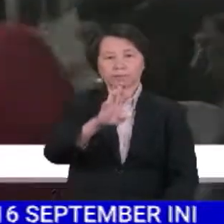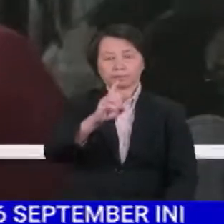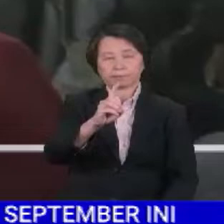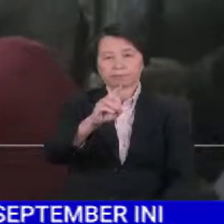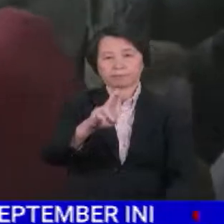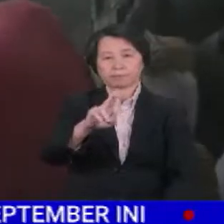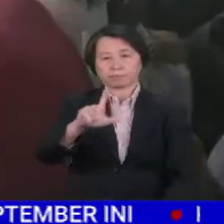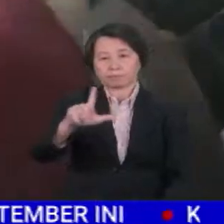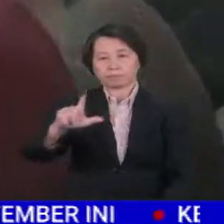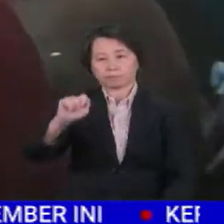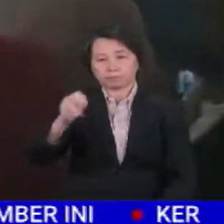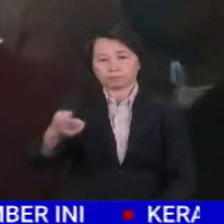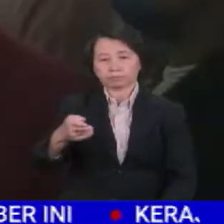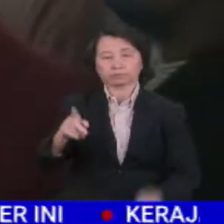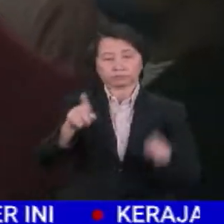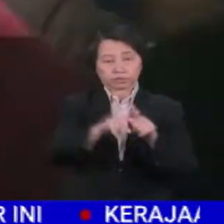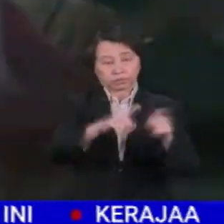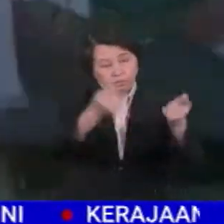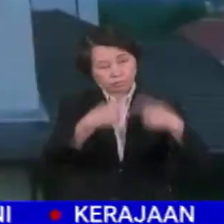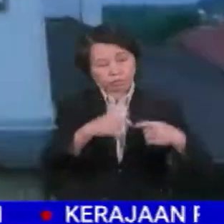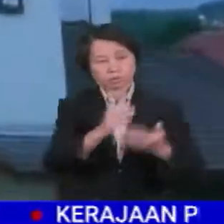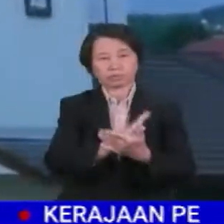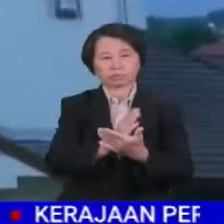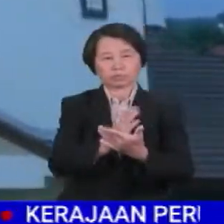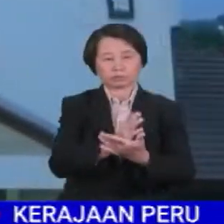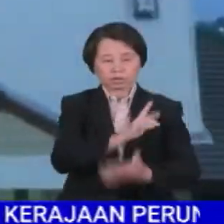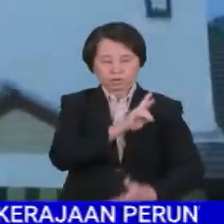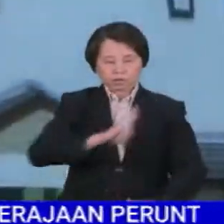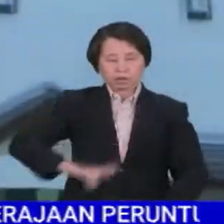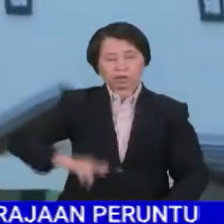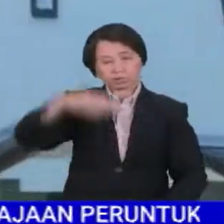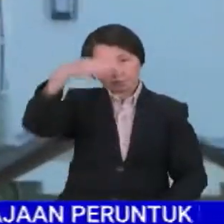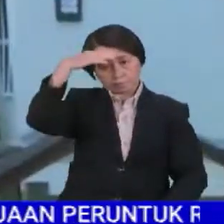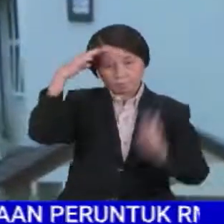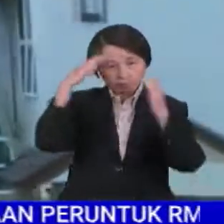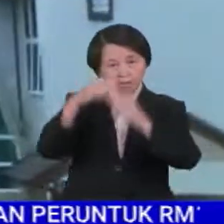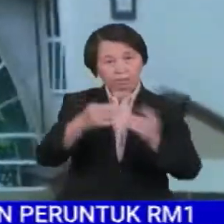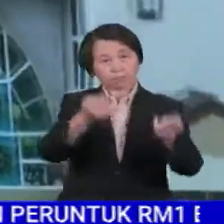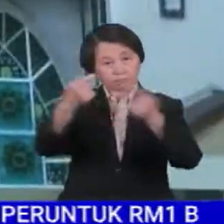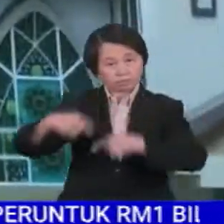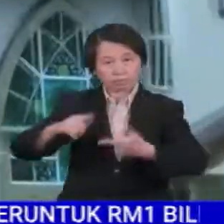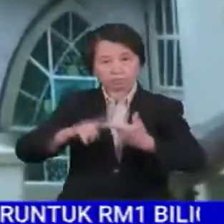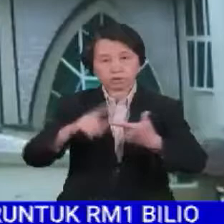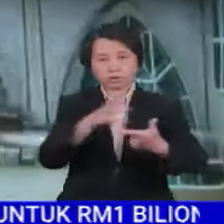Al-Mustafa Billah Shah. Turut berangkat pemangku Raja Pahang Tengku Hassan Al-Ibrahim